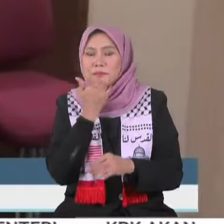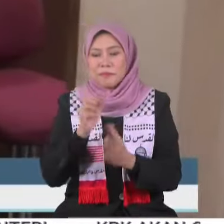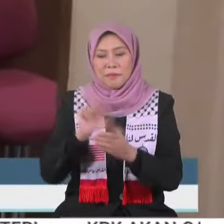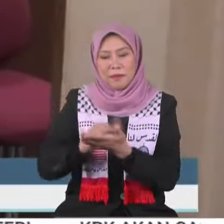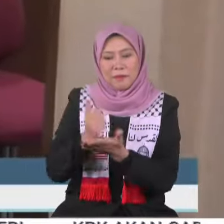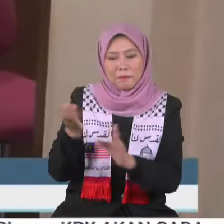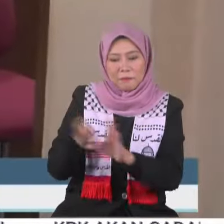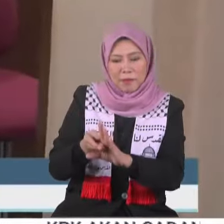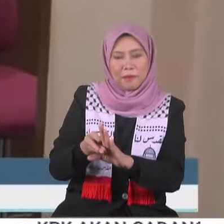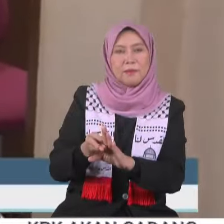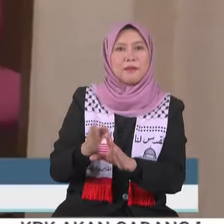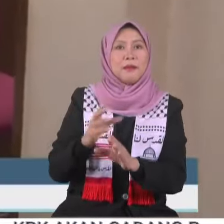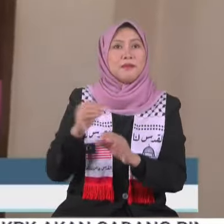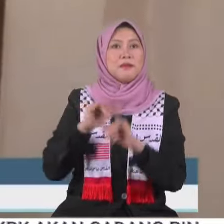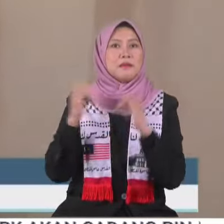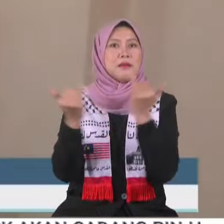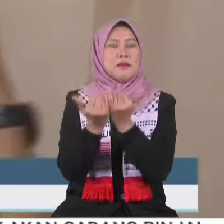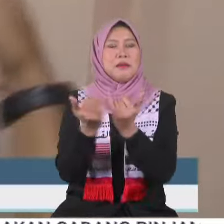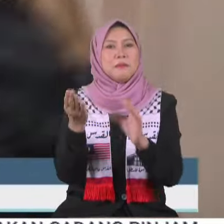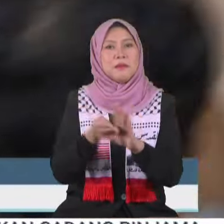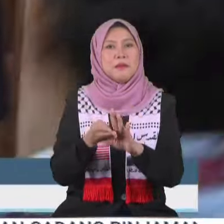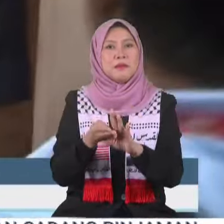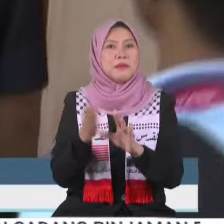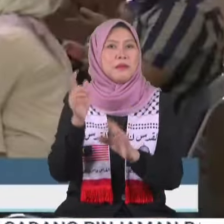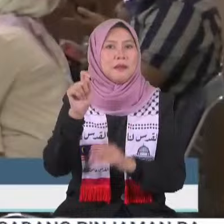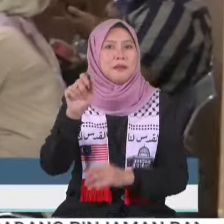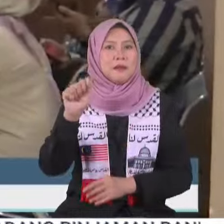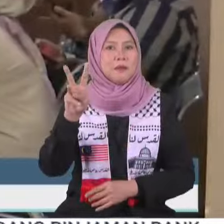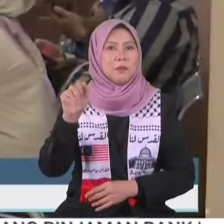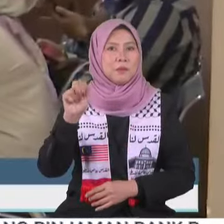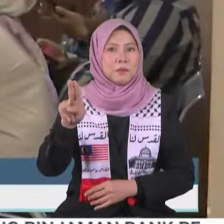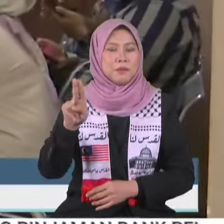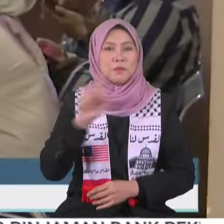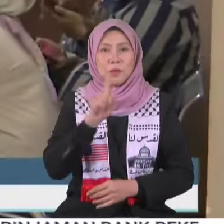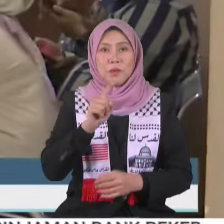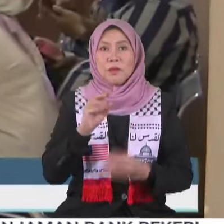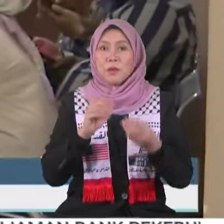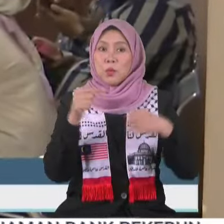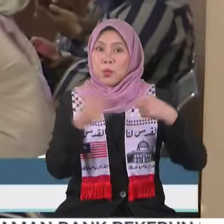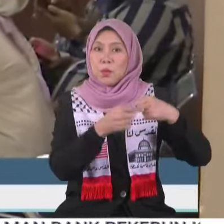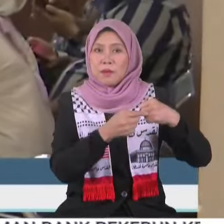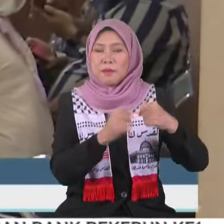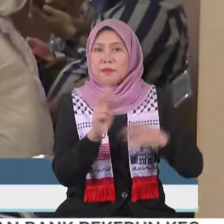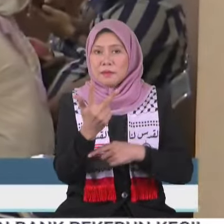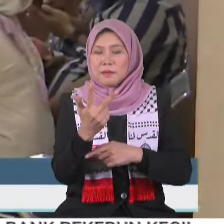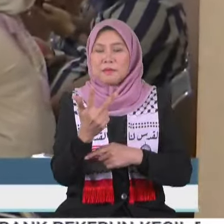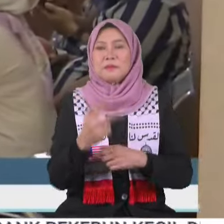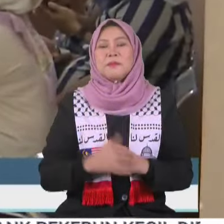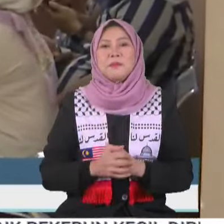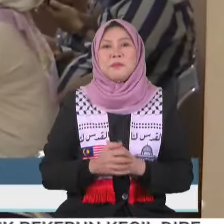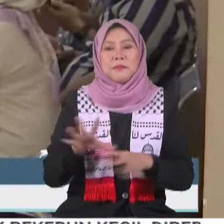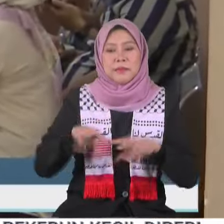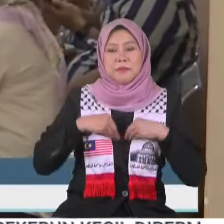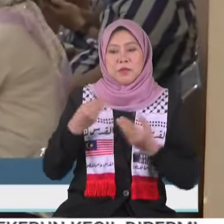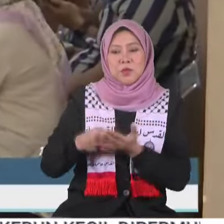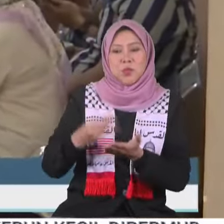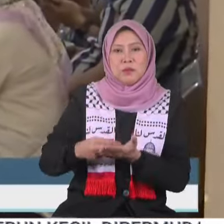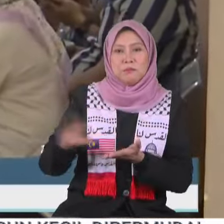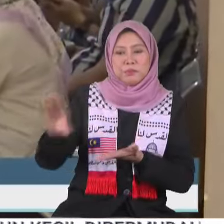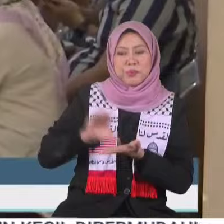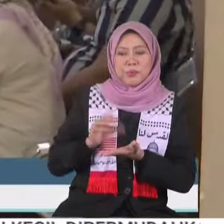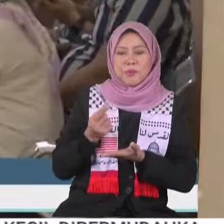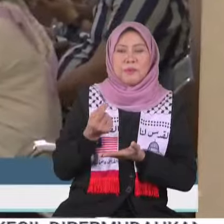miliknya dan sebuah syarikat di sebuah bank di Tawau. Sementara pertuduhan ketiga, tertuduh menerima deposit awam tanpa